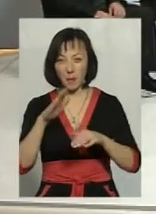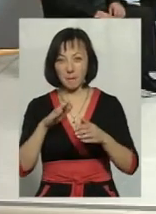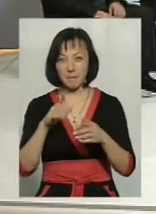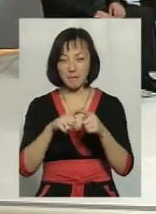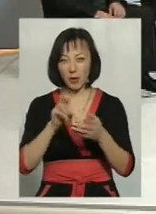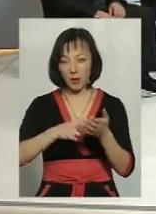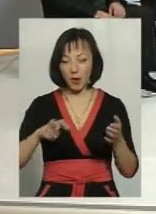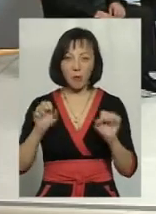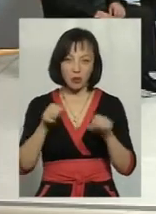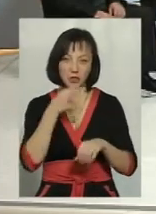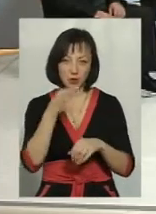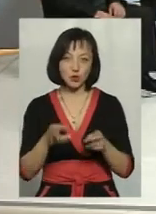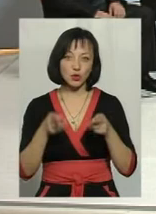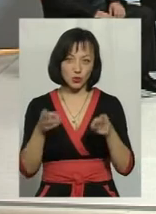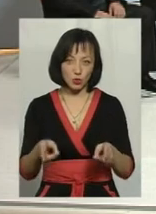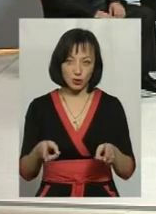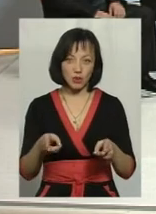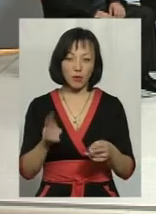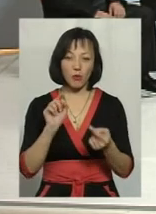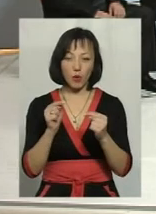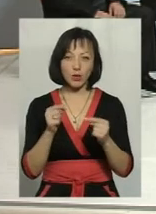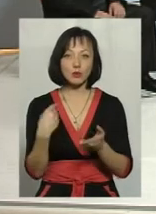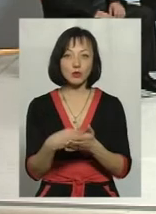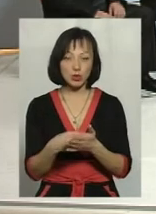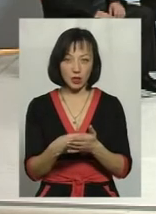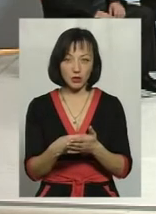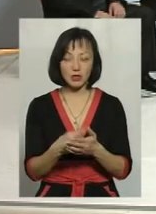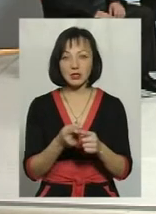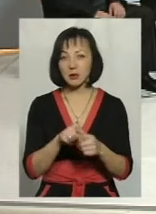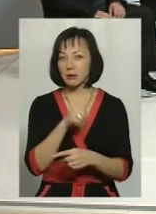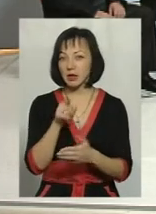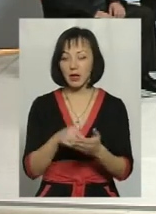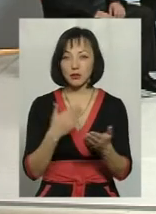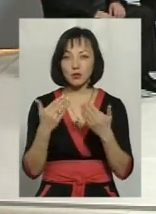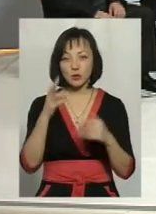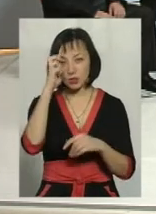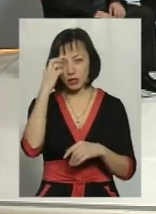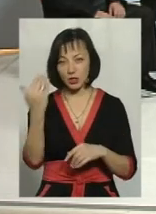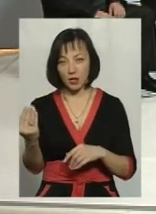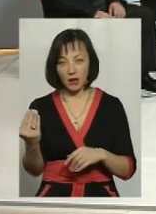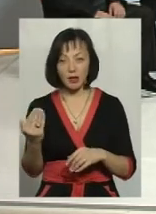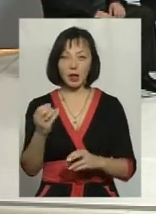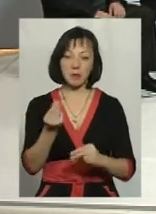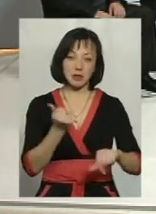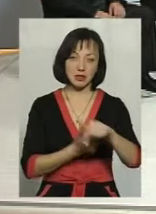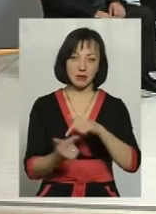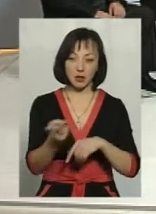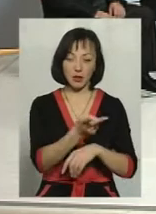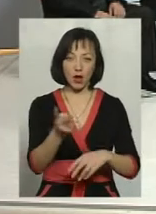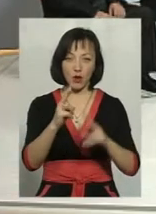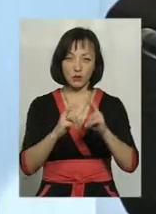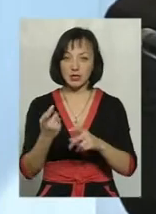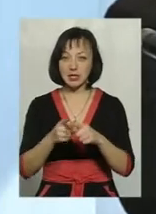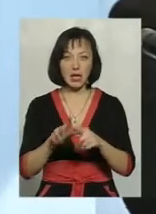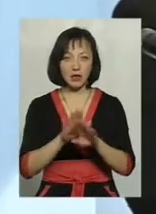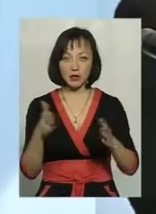ну нібито можна сказати, що злочин проти бюджету. Ну, це питання стосується держави і підприємця. Хай розбирається держава. Це не